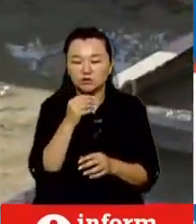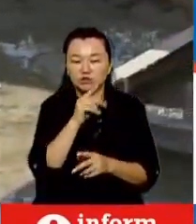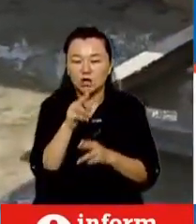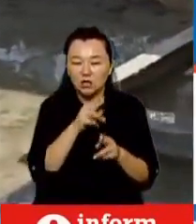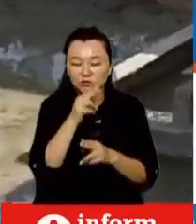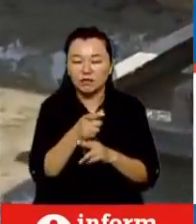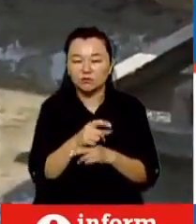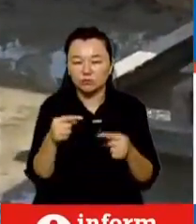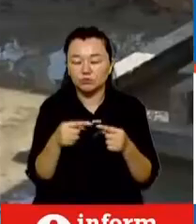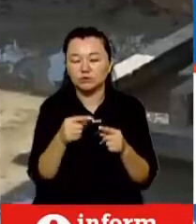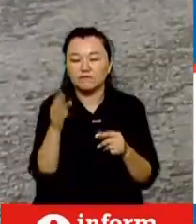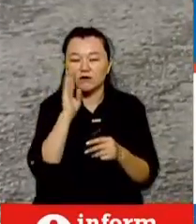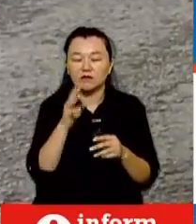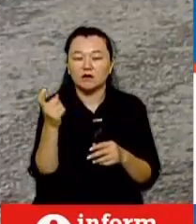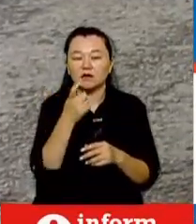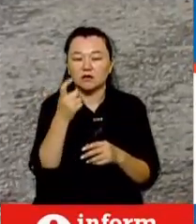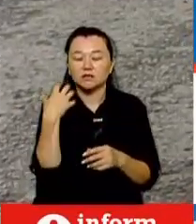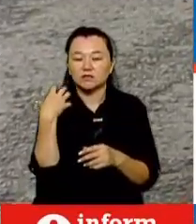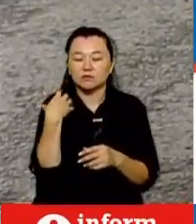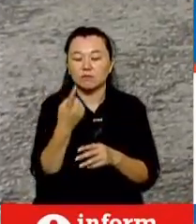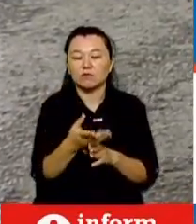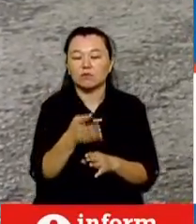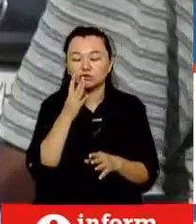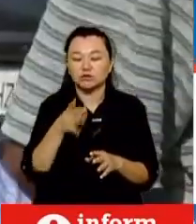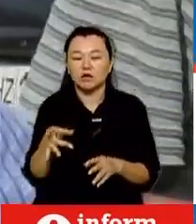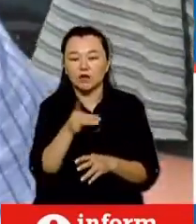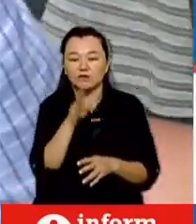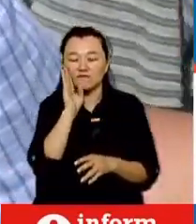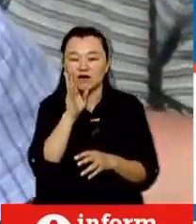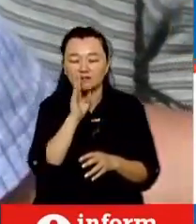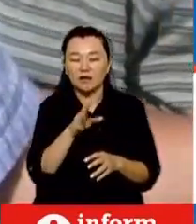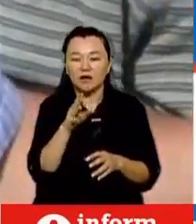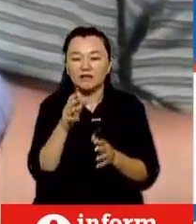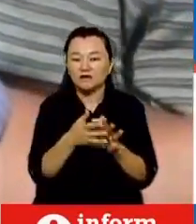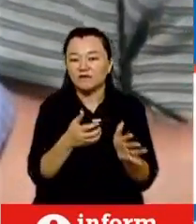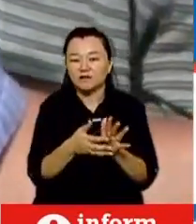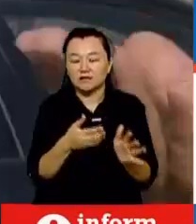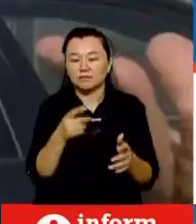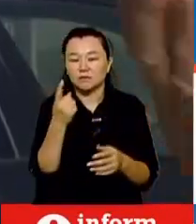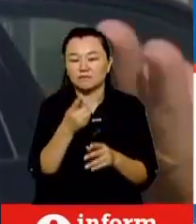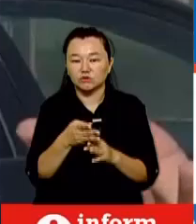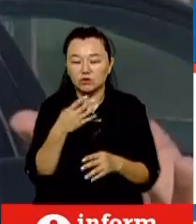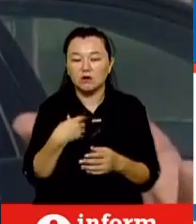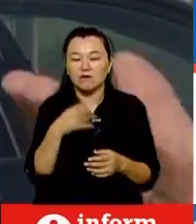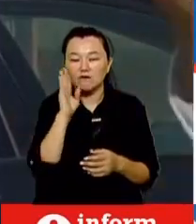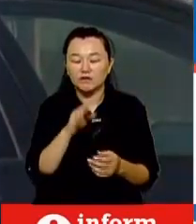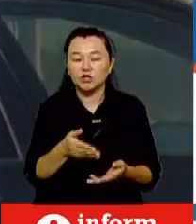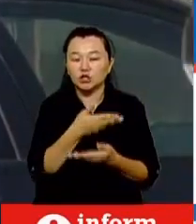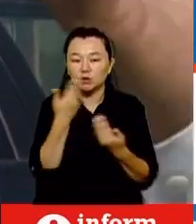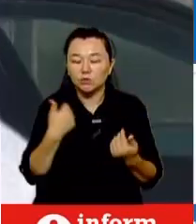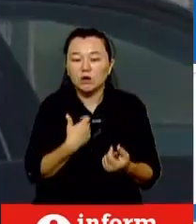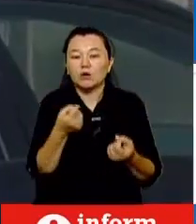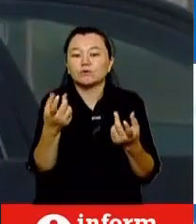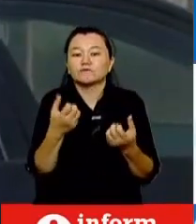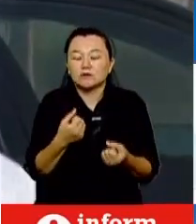Бұны мойындаған су шаруашылығының басшысы бірінші кезекте ауданда ағын су тапшы деп ақталды. Жоқ суды қайдан алып береміз мысалы? Мен басшылықтарға